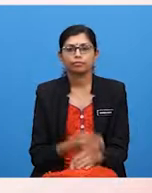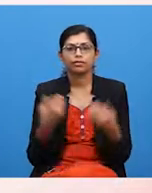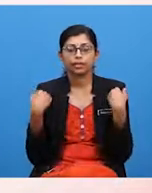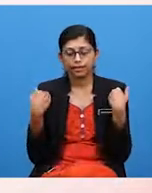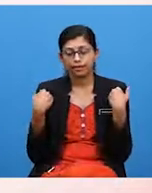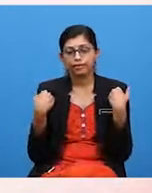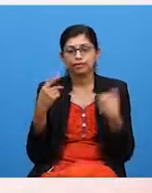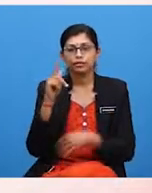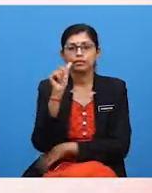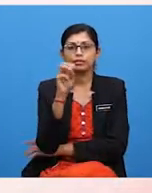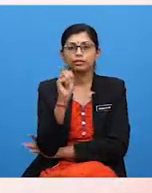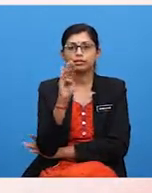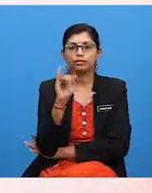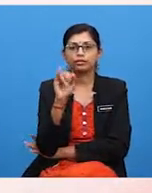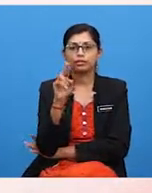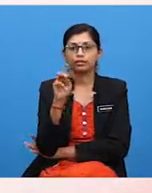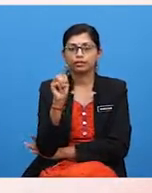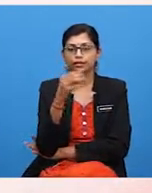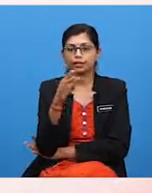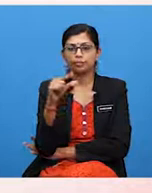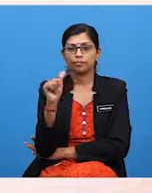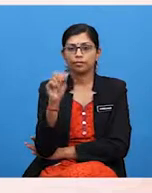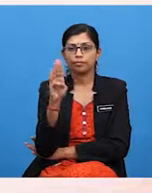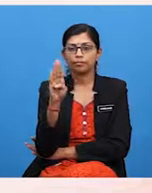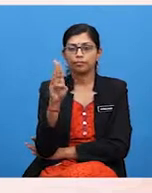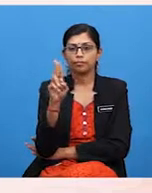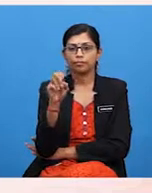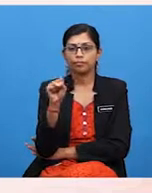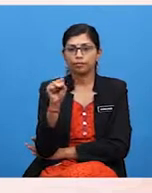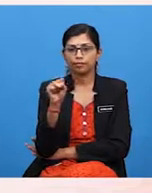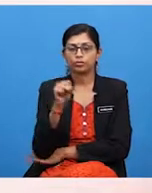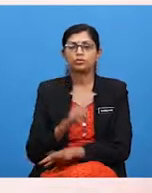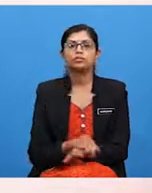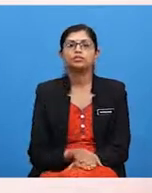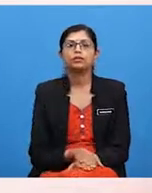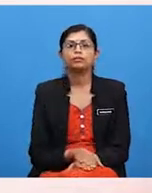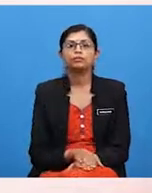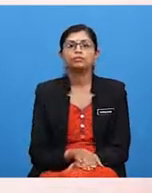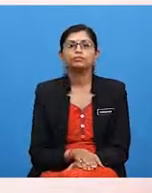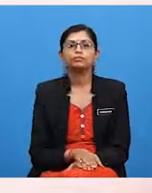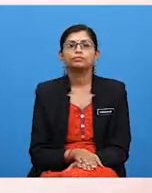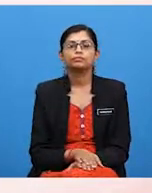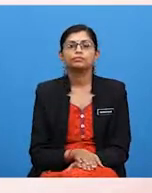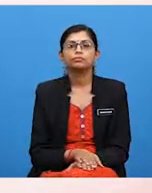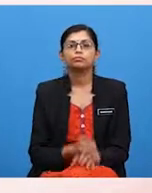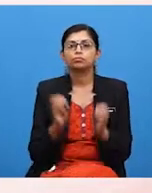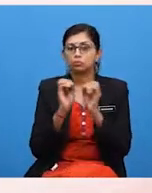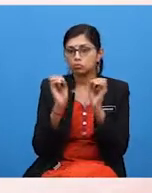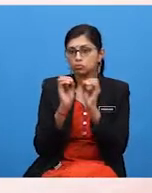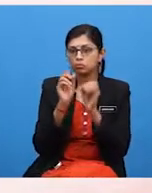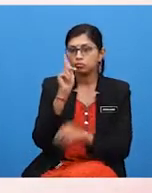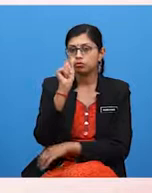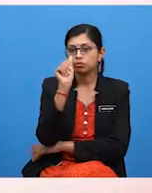gabus, manakala tumbuhan yang tidak mengalami pertumbuhan sekunder tidak